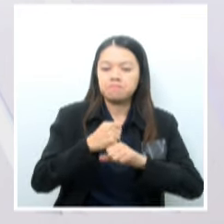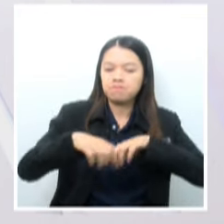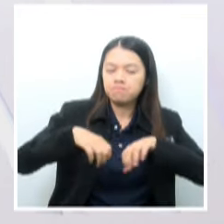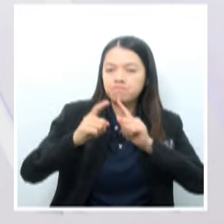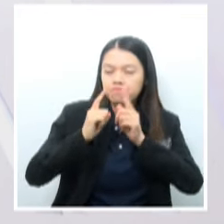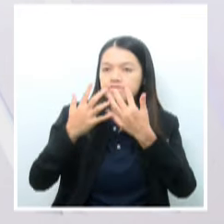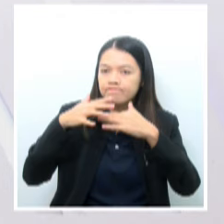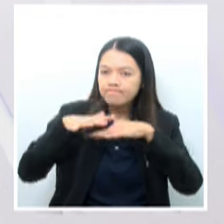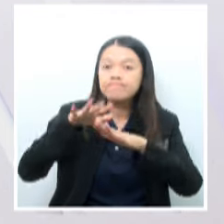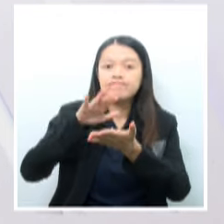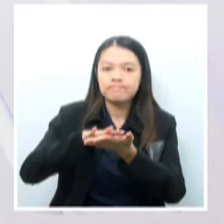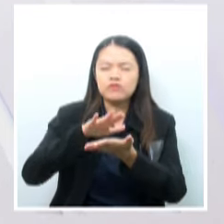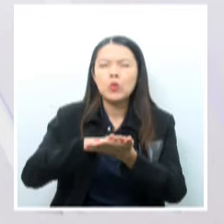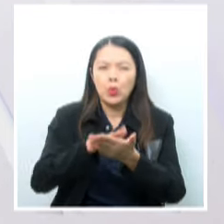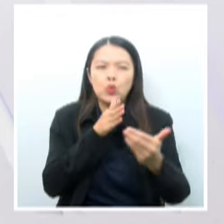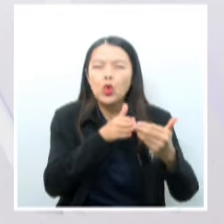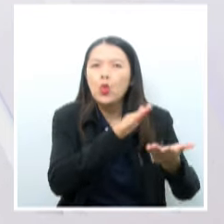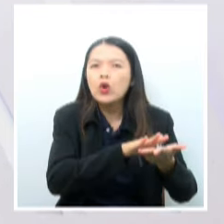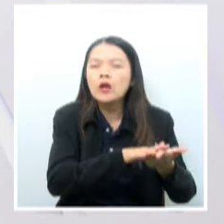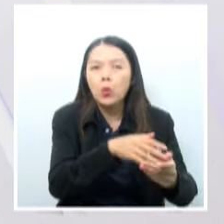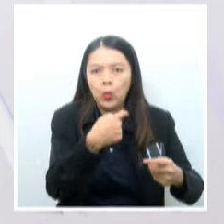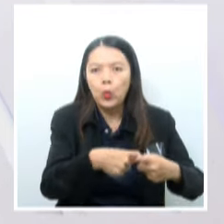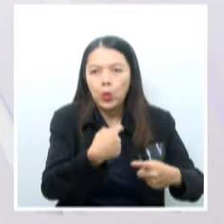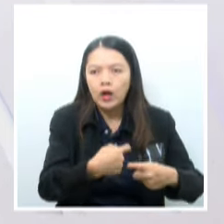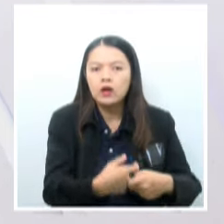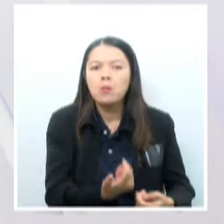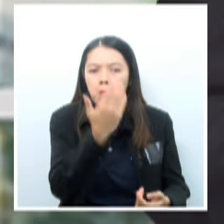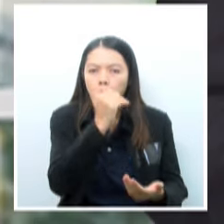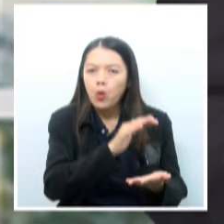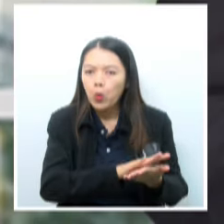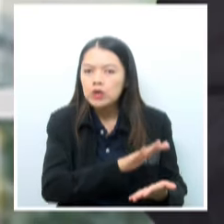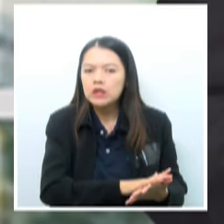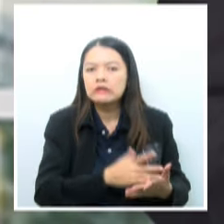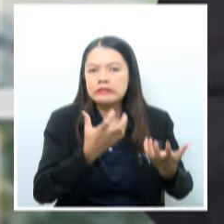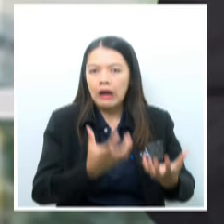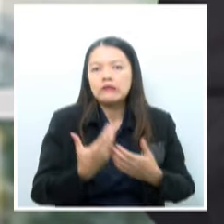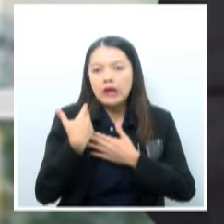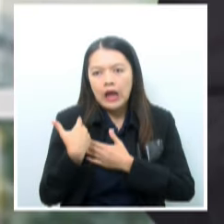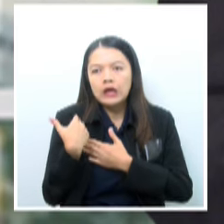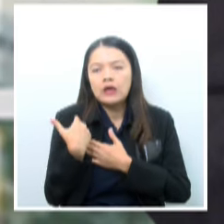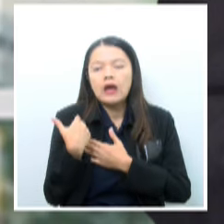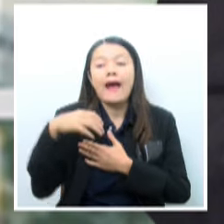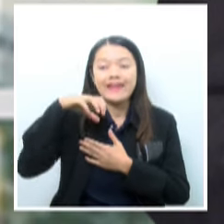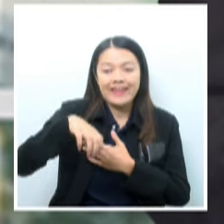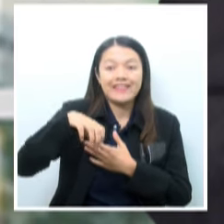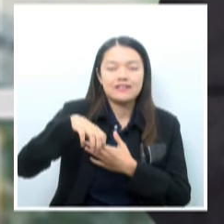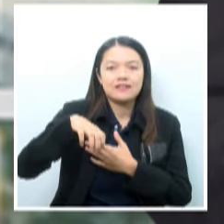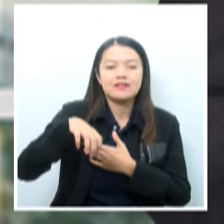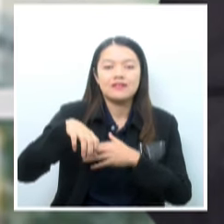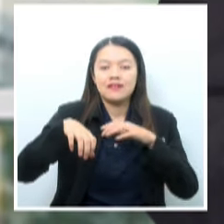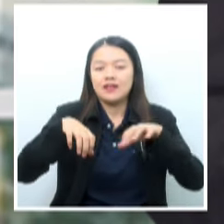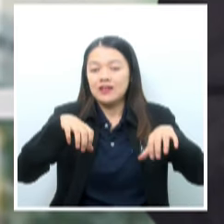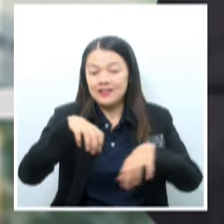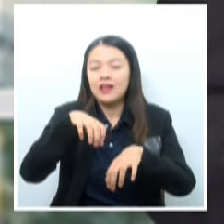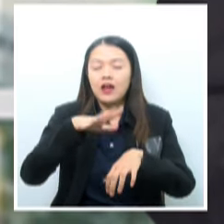งเรียนโดยตรงเนี่ยก็คงจะลำบากนะครับเพราะนั้นการลดภาระของโรงเรียนเนี่ยเราก็ต้องประสานผ่านทางสำนักงานเขตพื้นที่ซึ่ง